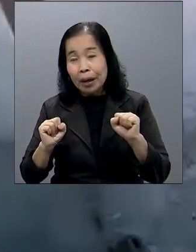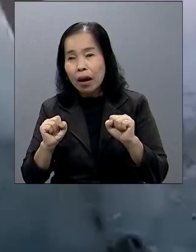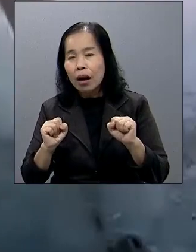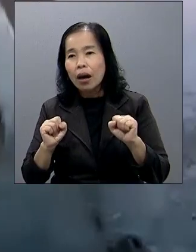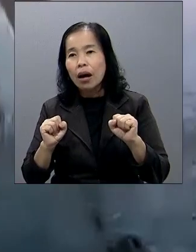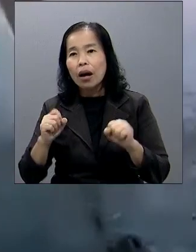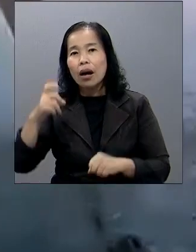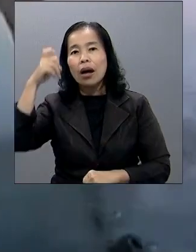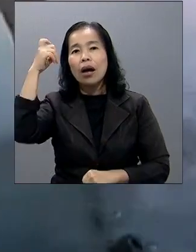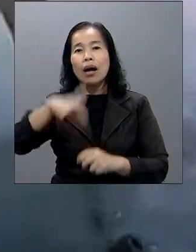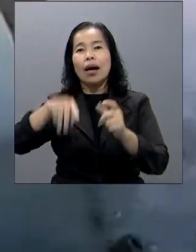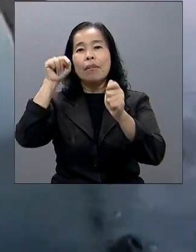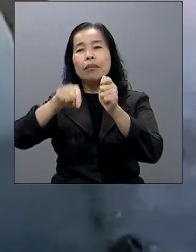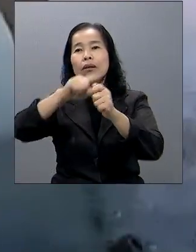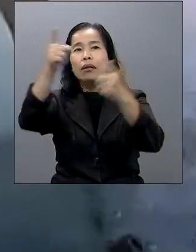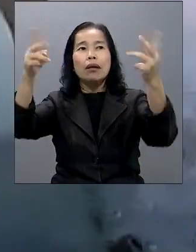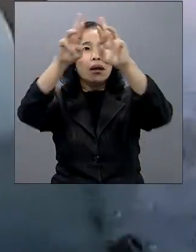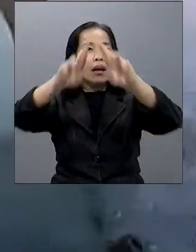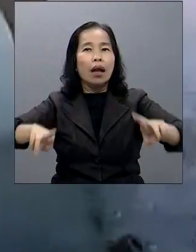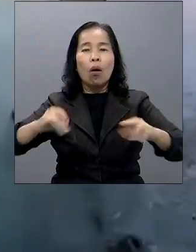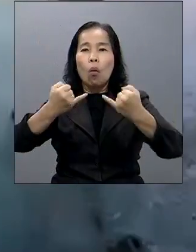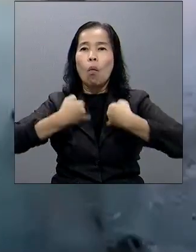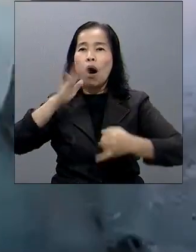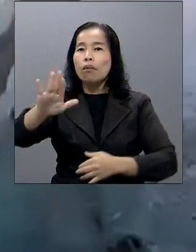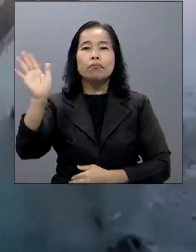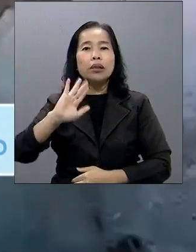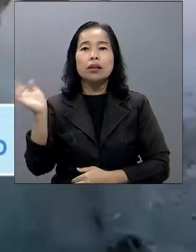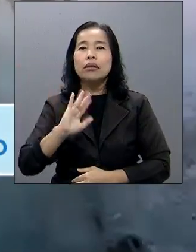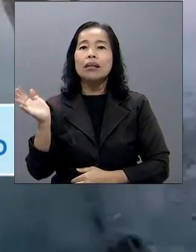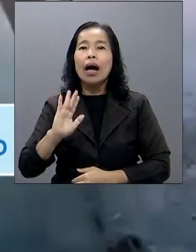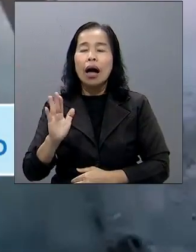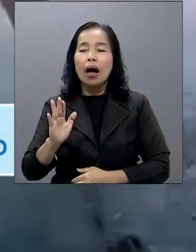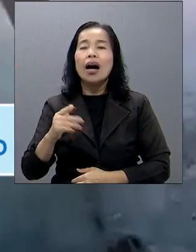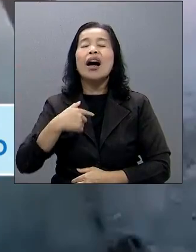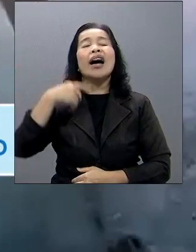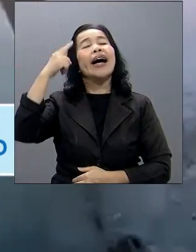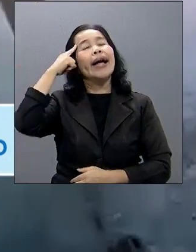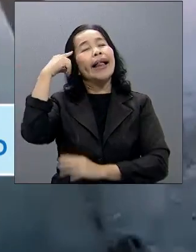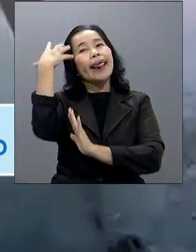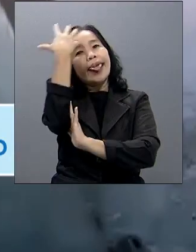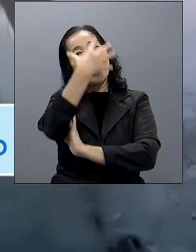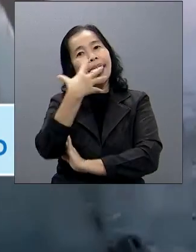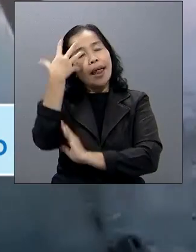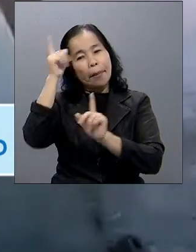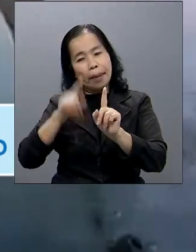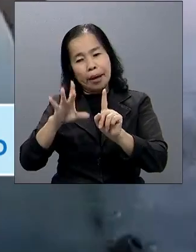ลยนะคะปรากฏว่าไม่ใช่ร้านของช่างกลุ่มนี้ค่ะก็เลยคิดว่าโดนหลอกเสียแล้วเร